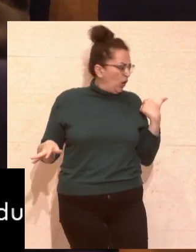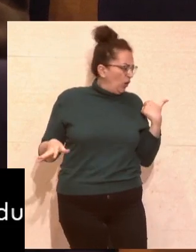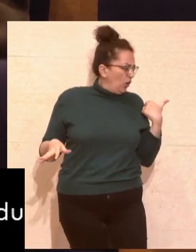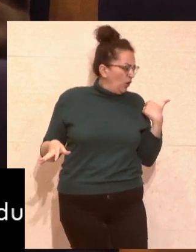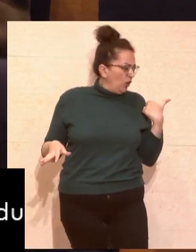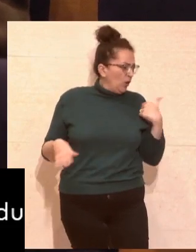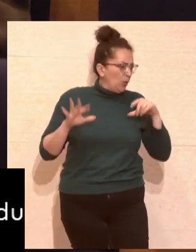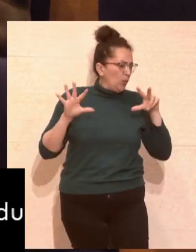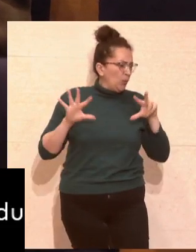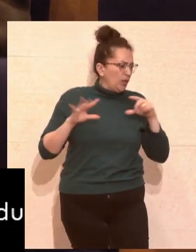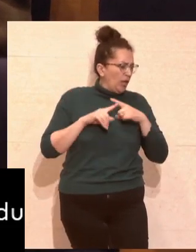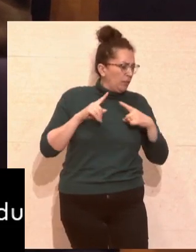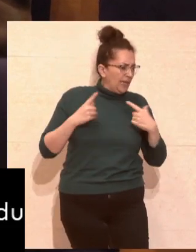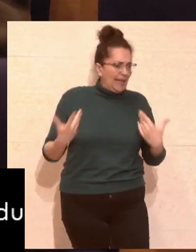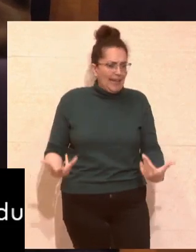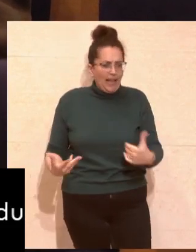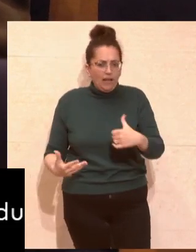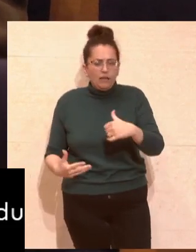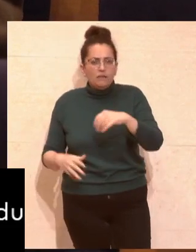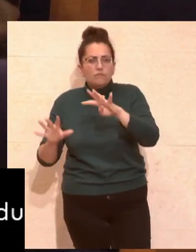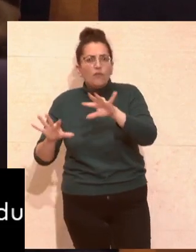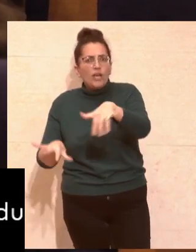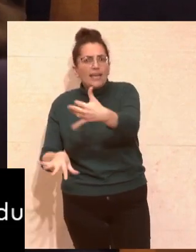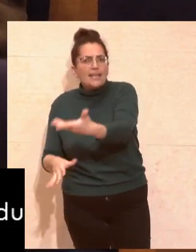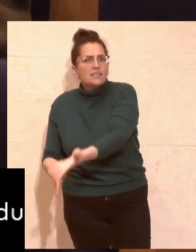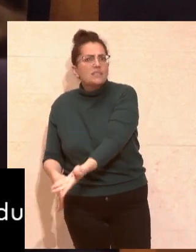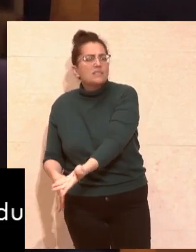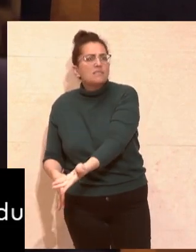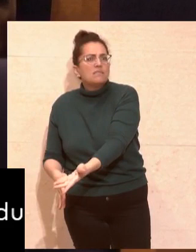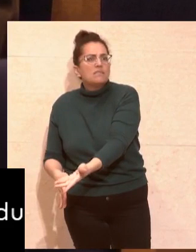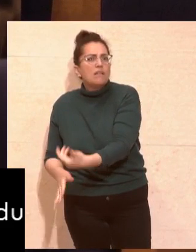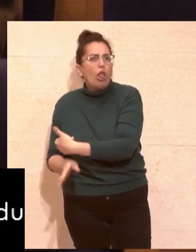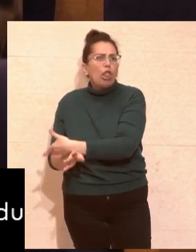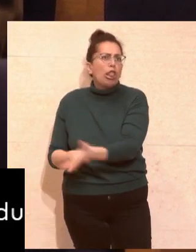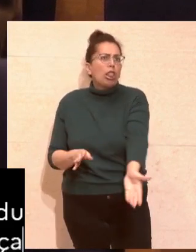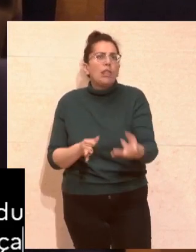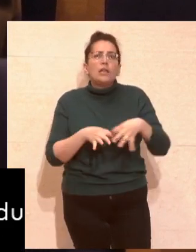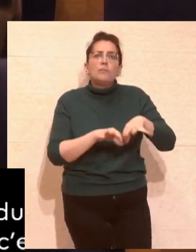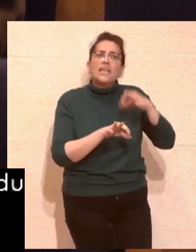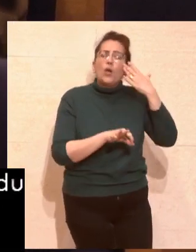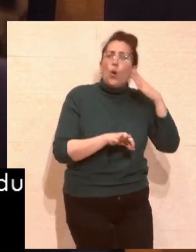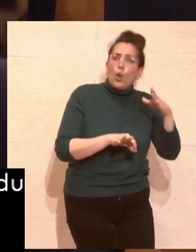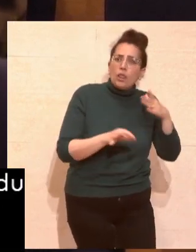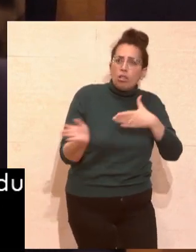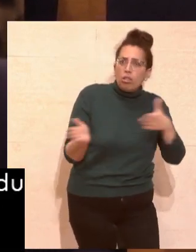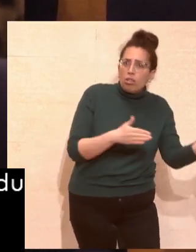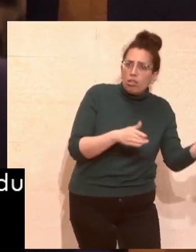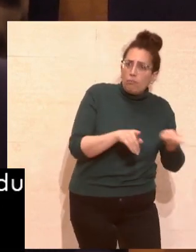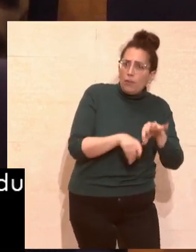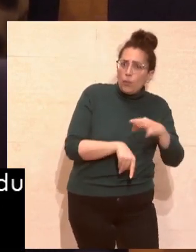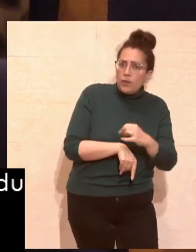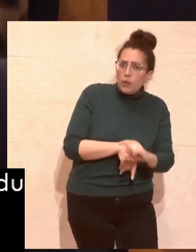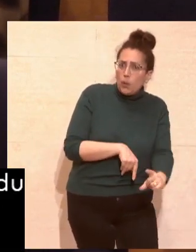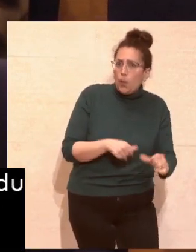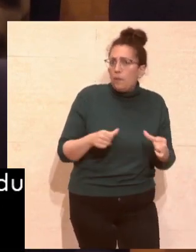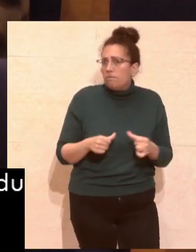de 20h30 à 21h15. Alors, est-ce que c'est la même chose dans les autres pays? Je ne sais pas. Et qu'est-ce